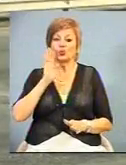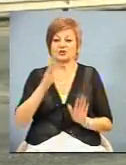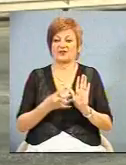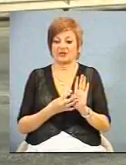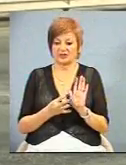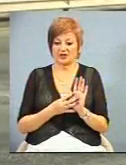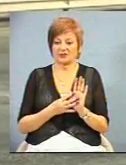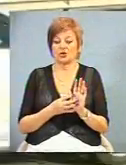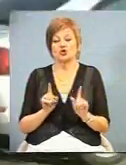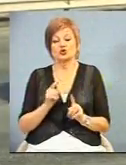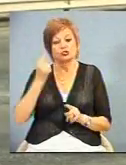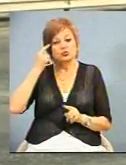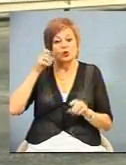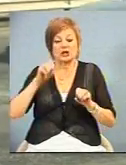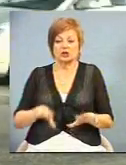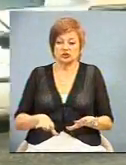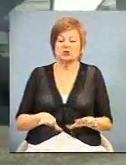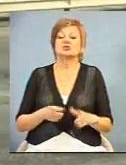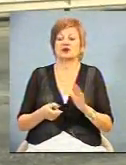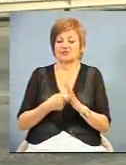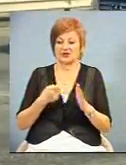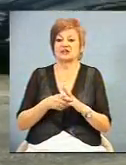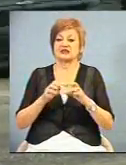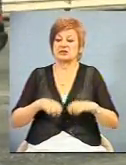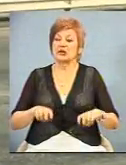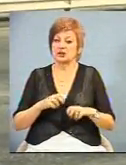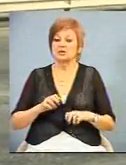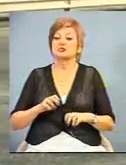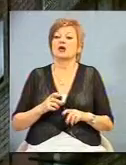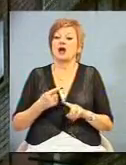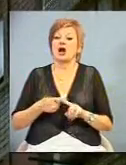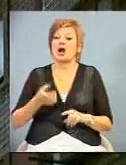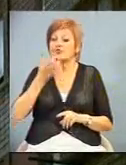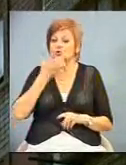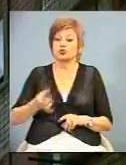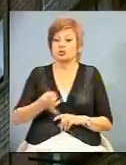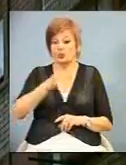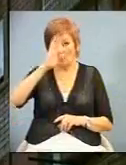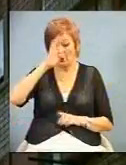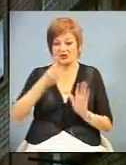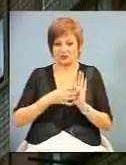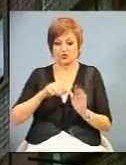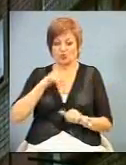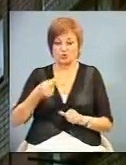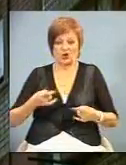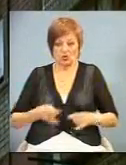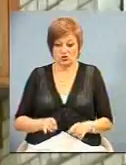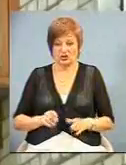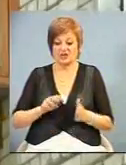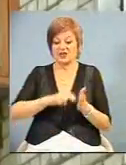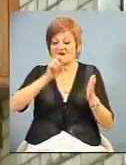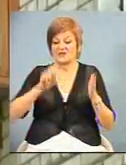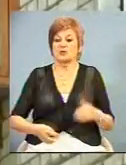ранку, що штовхнуло на відчайдушний крок, з'ясовує слідство. Тим часом у південному мікрорайоні юнак 90-го року народження випав